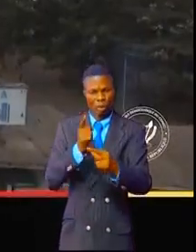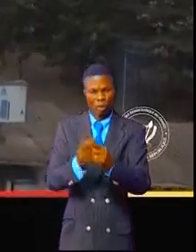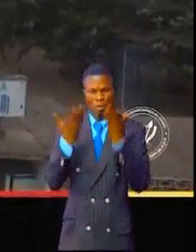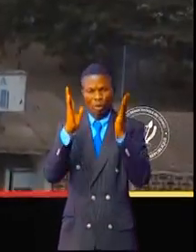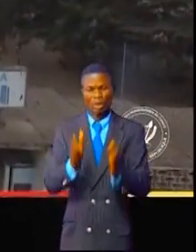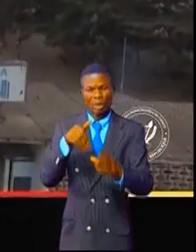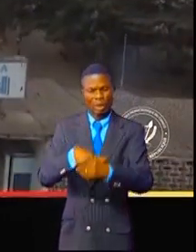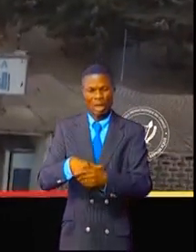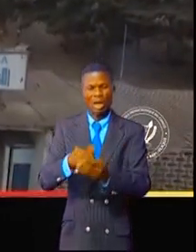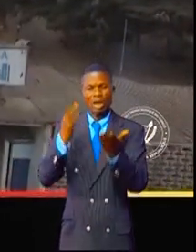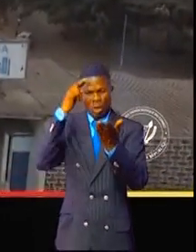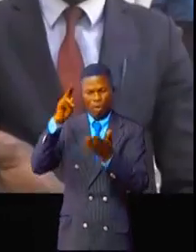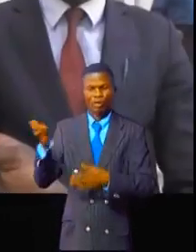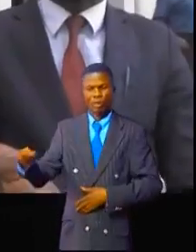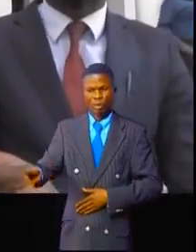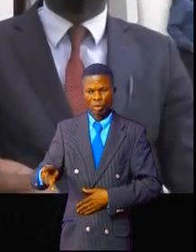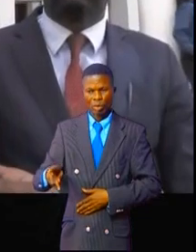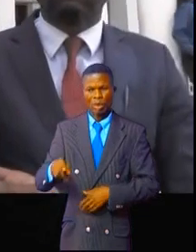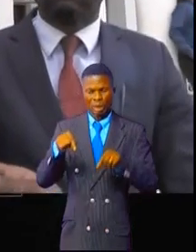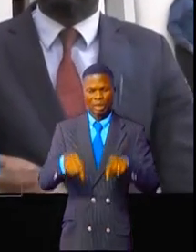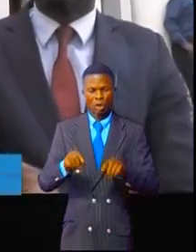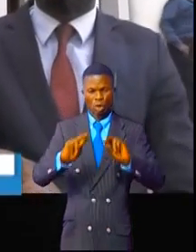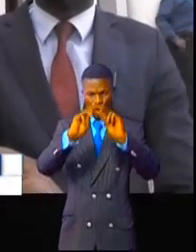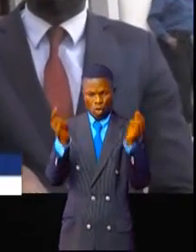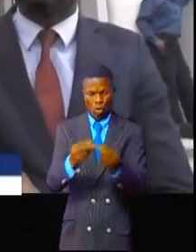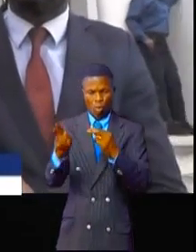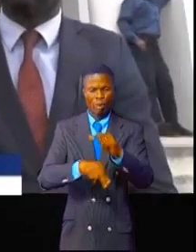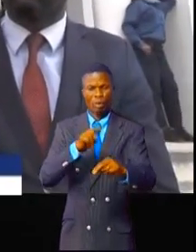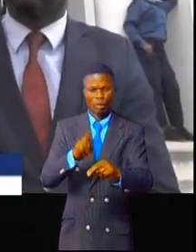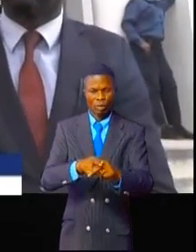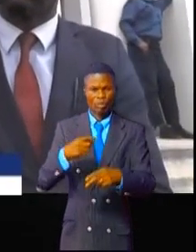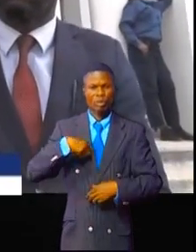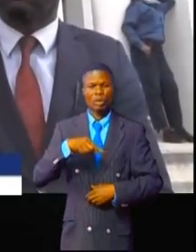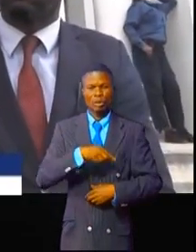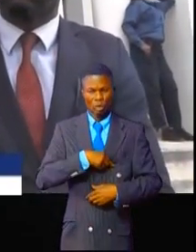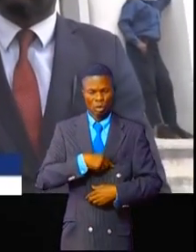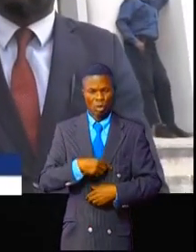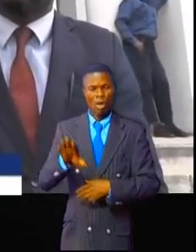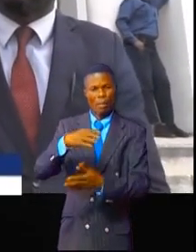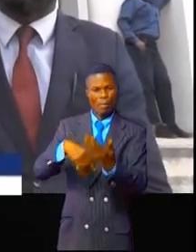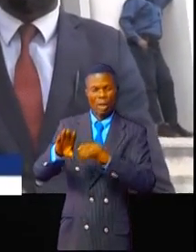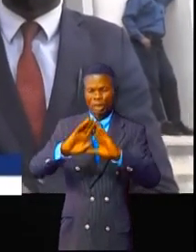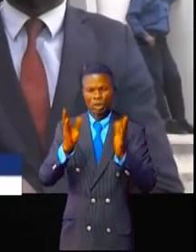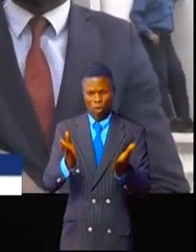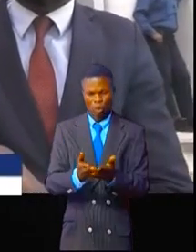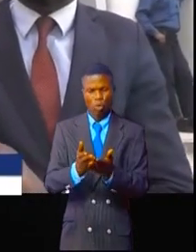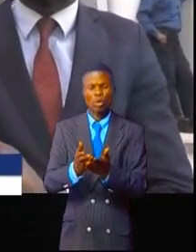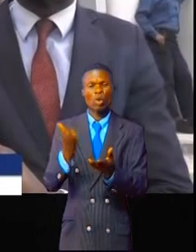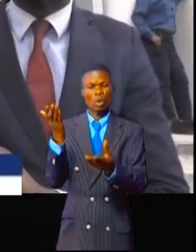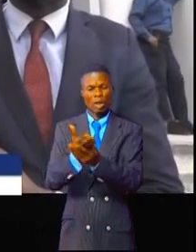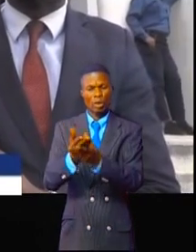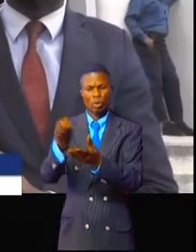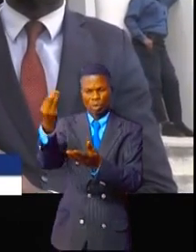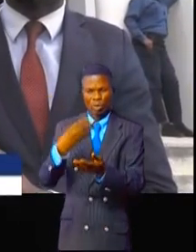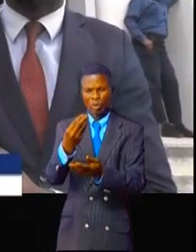dans des provinces un autre et nouveau au niveau de la coordination nationale nous allons compiler tous et pour ces mémos à un